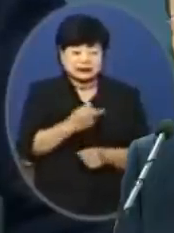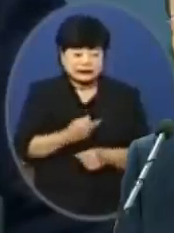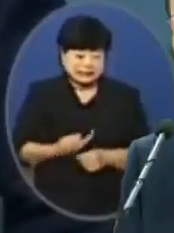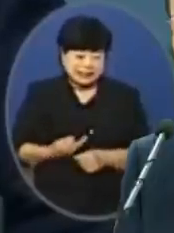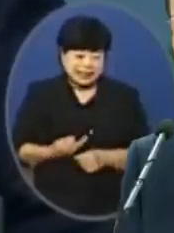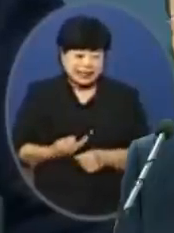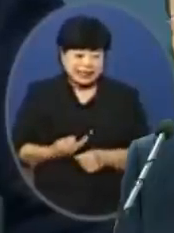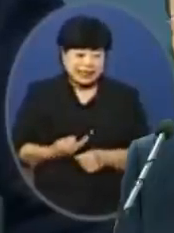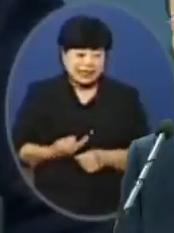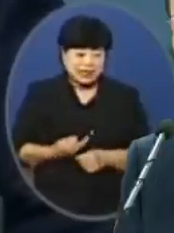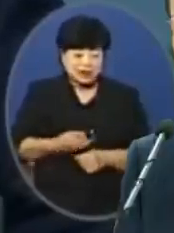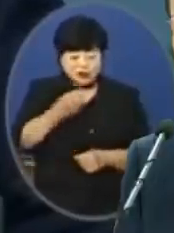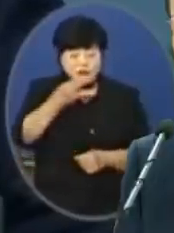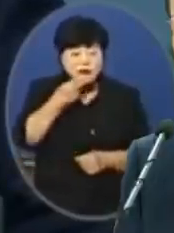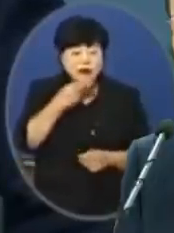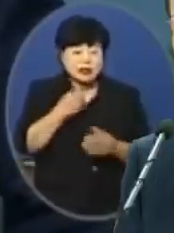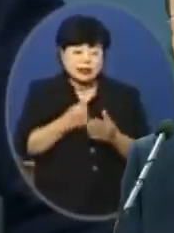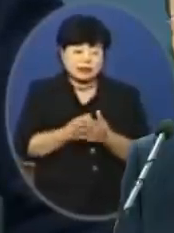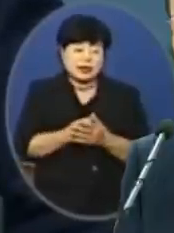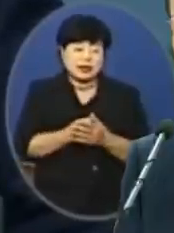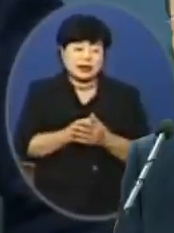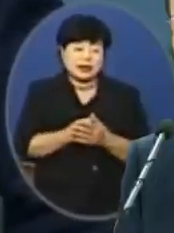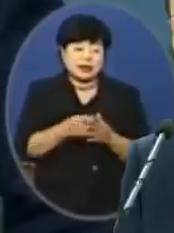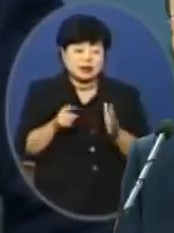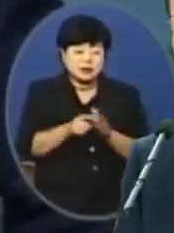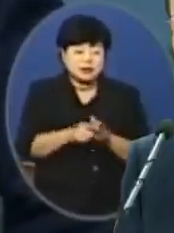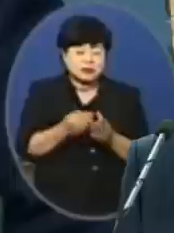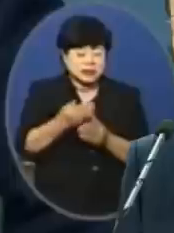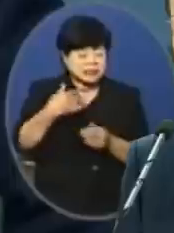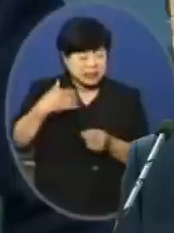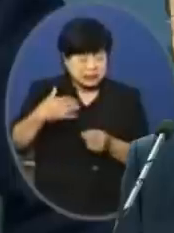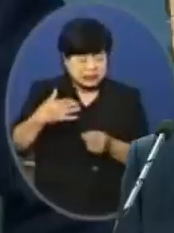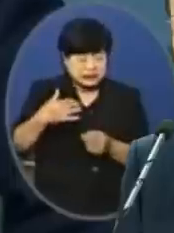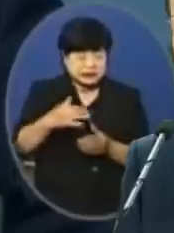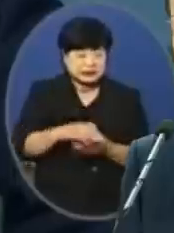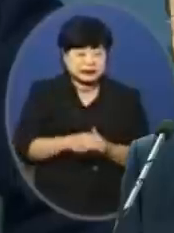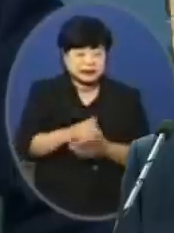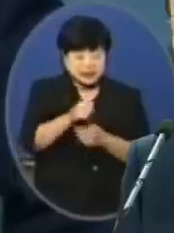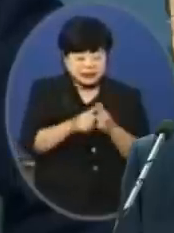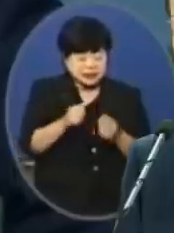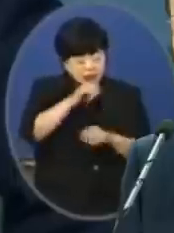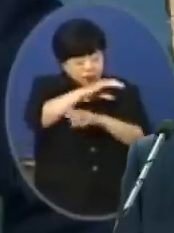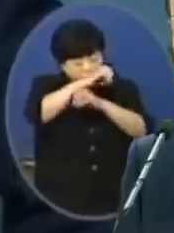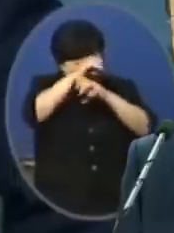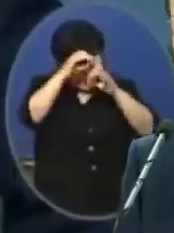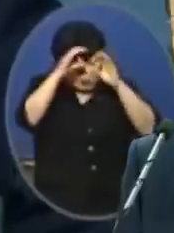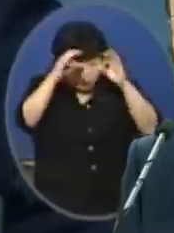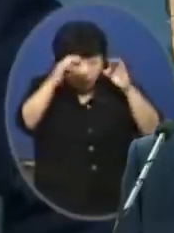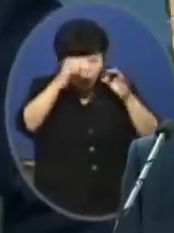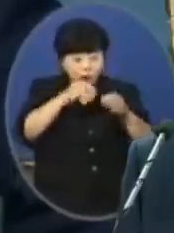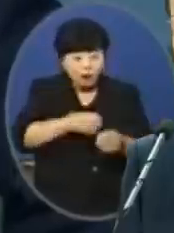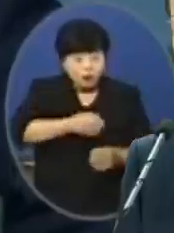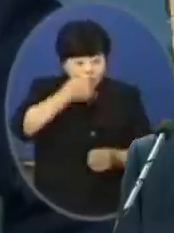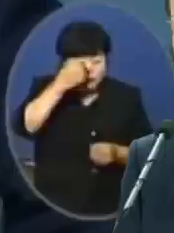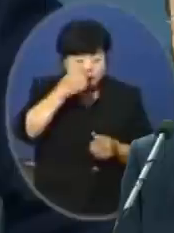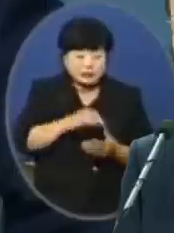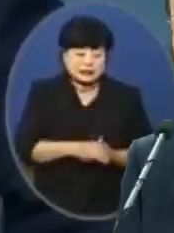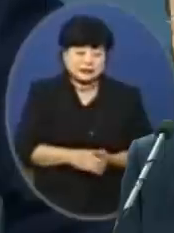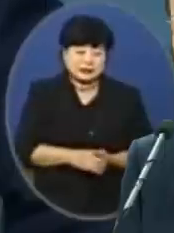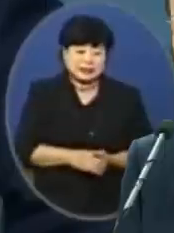제자라도 꿈이 없으니까 믿음이 안 생겨나지 않습니까? 하늘의 별들을 바라보고 꿈을 꾼